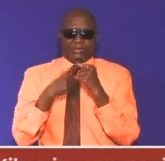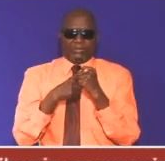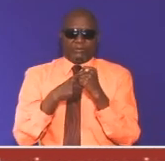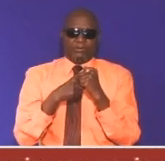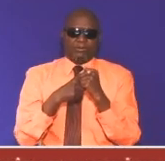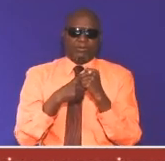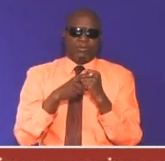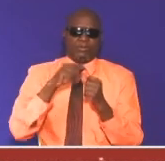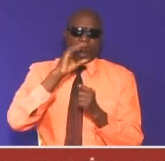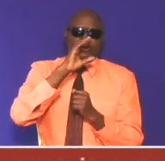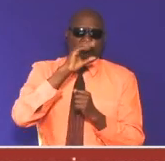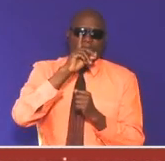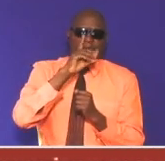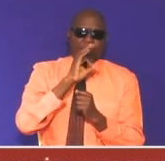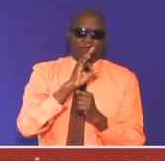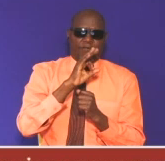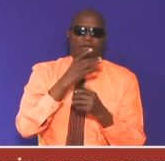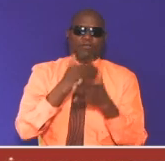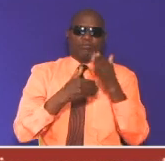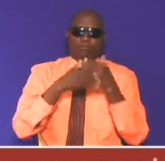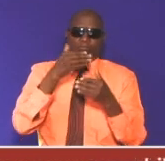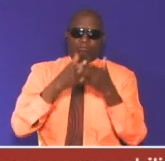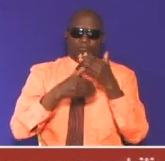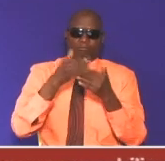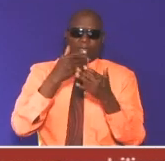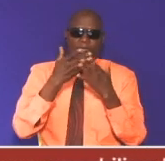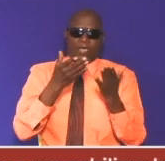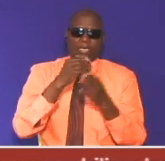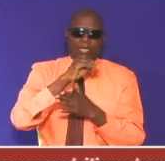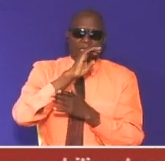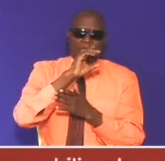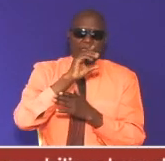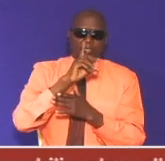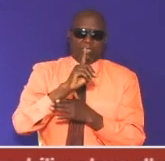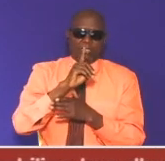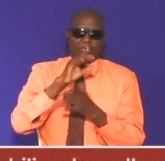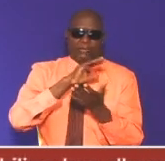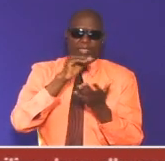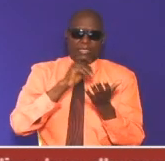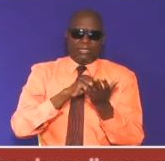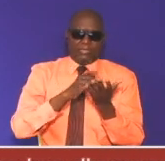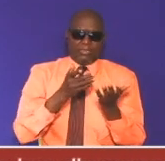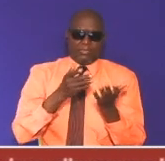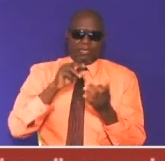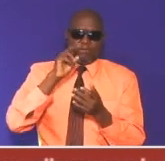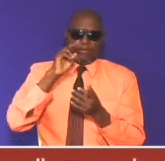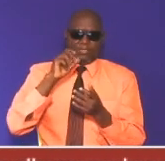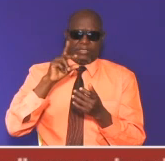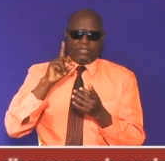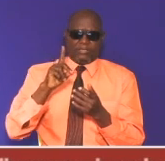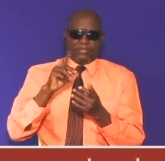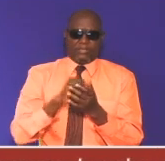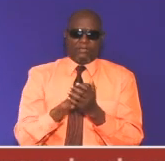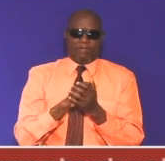2016, CDF walikuwa kichenga ECD centers, VTCs. Wakati huu hawako